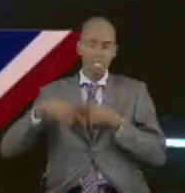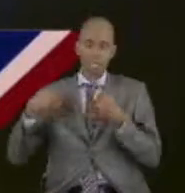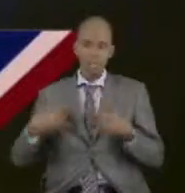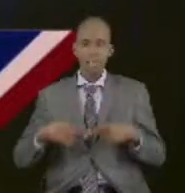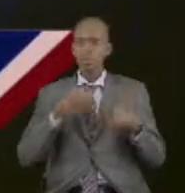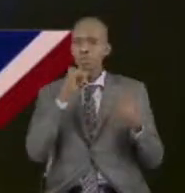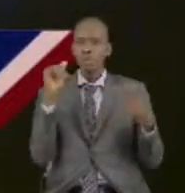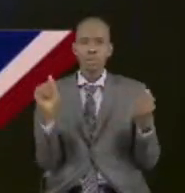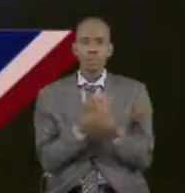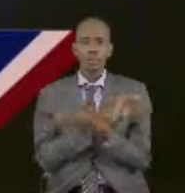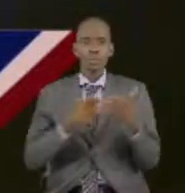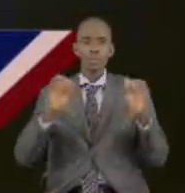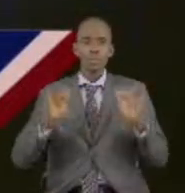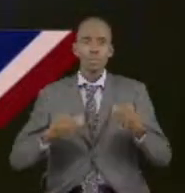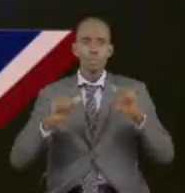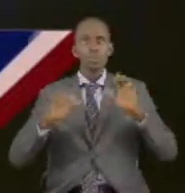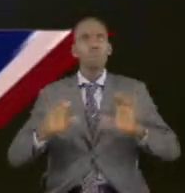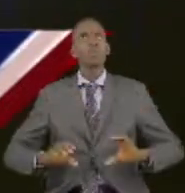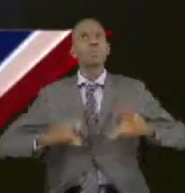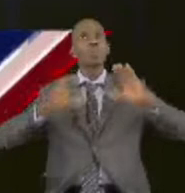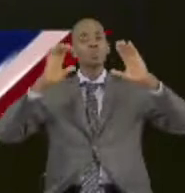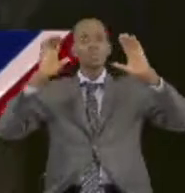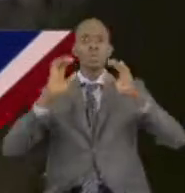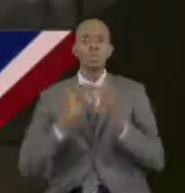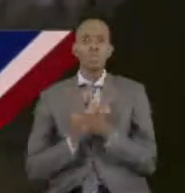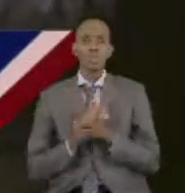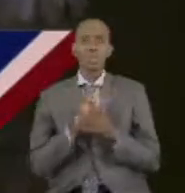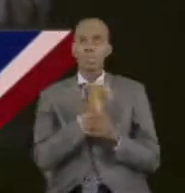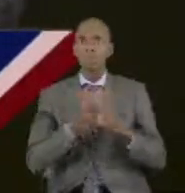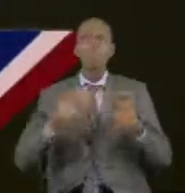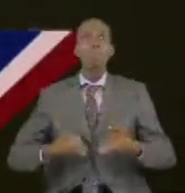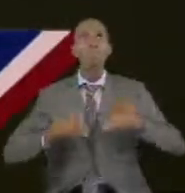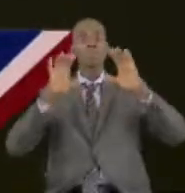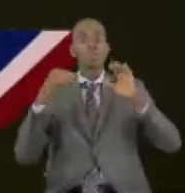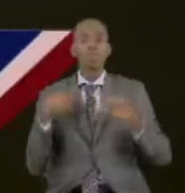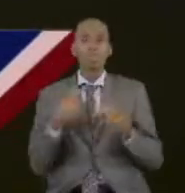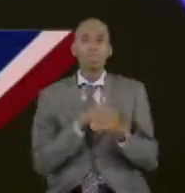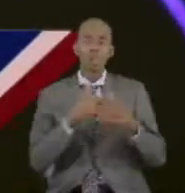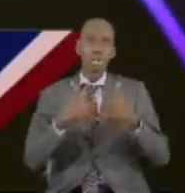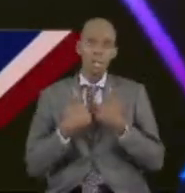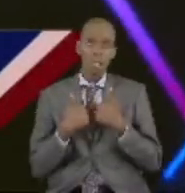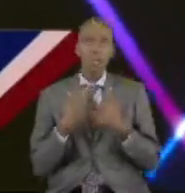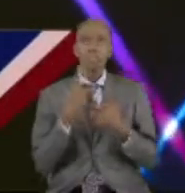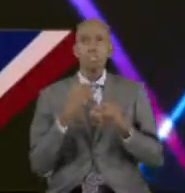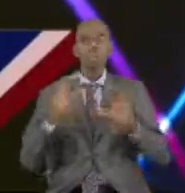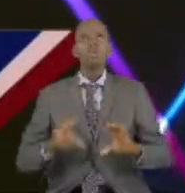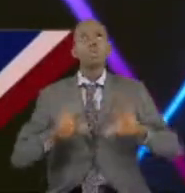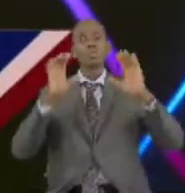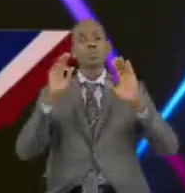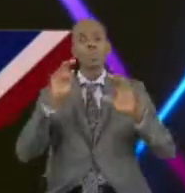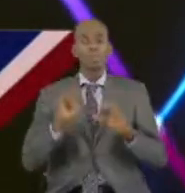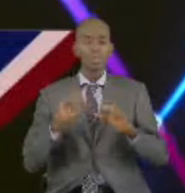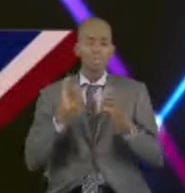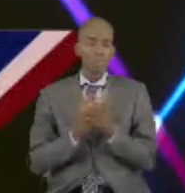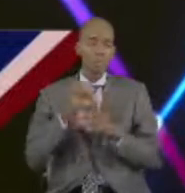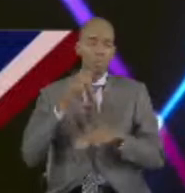consécration de coeur de la consécration de qu'elle avait un destruction de la possession un terrible indestructible